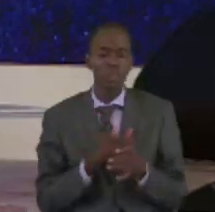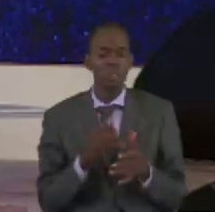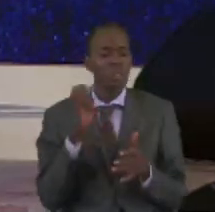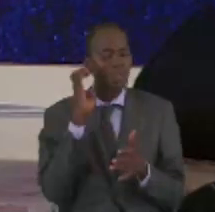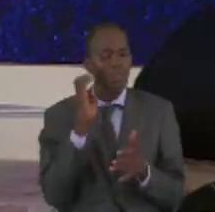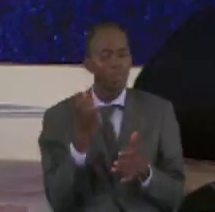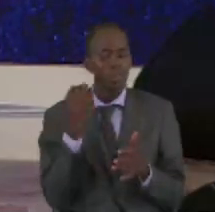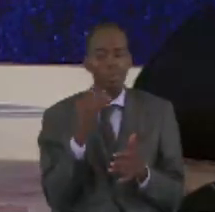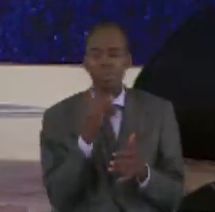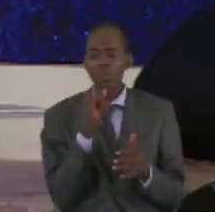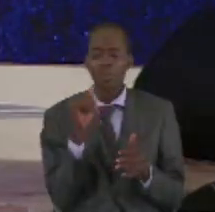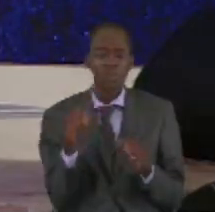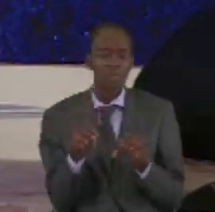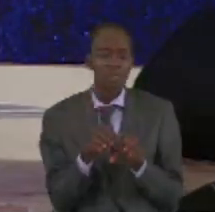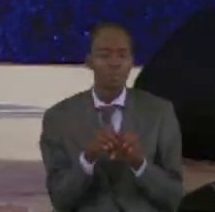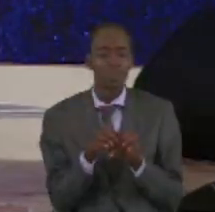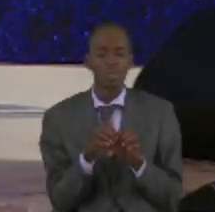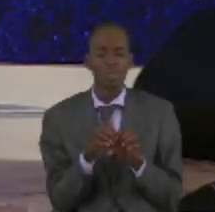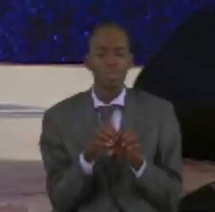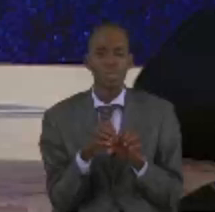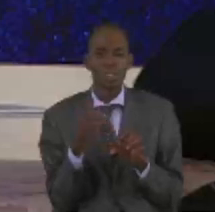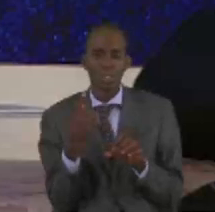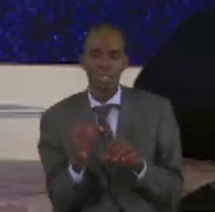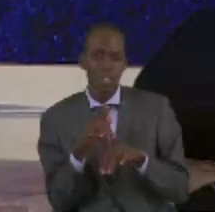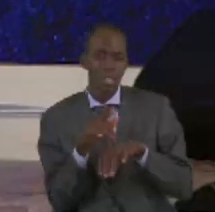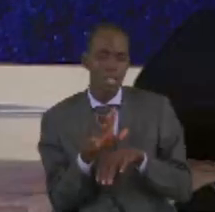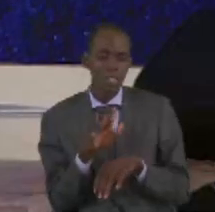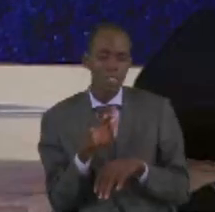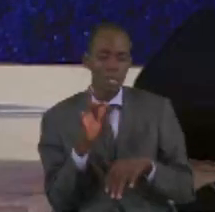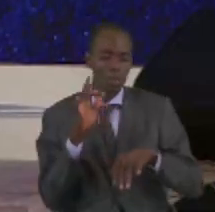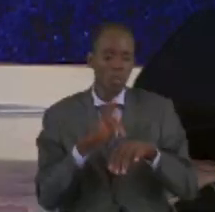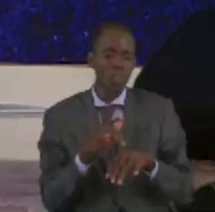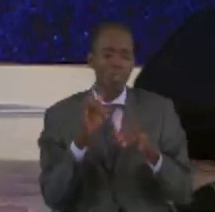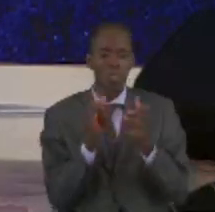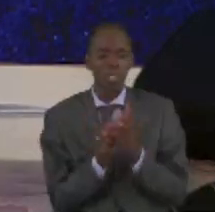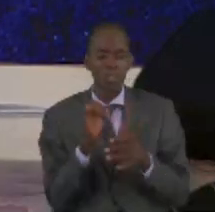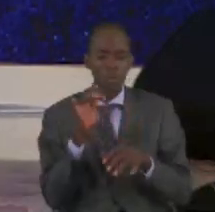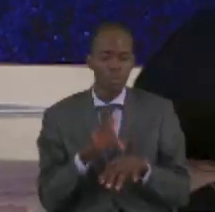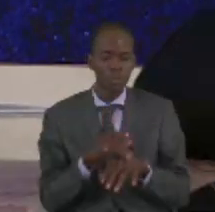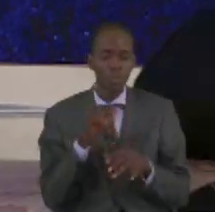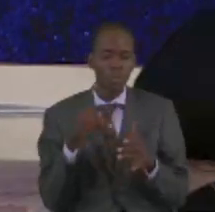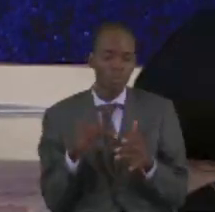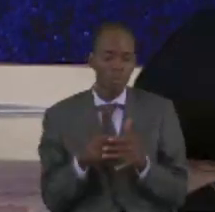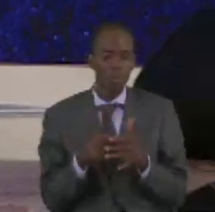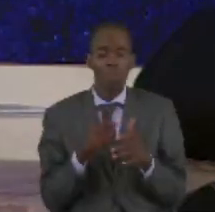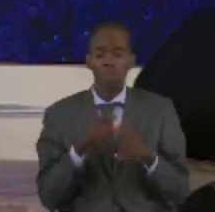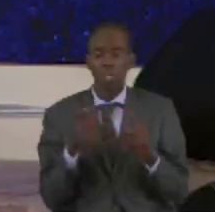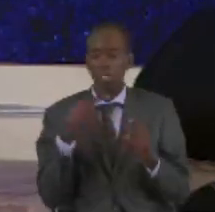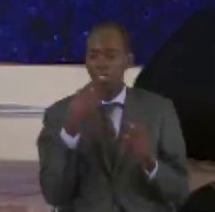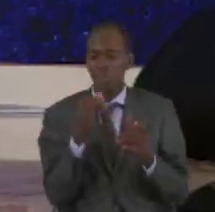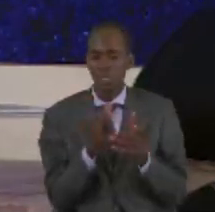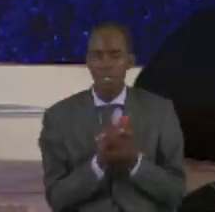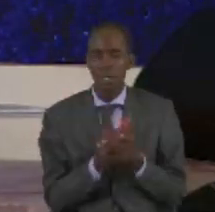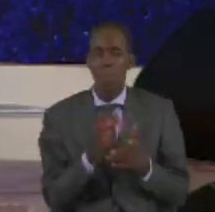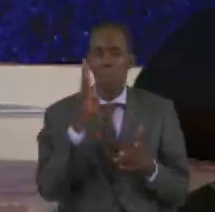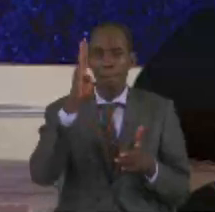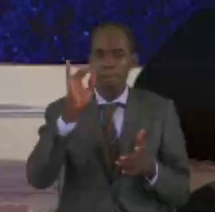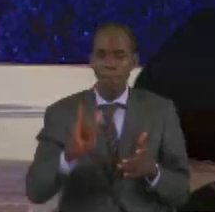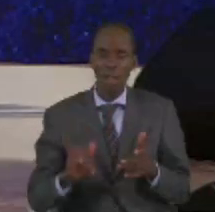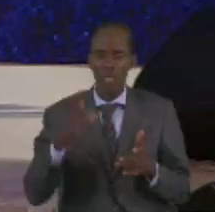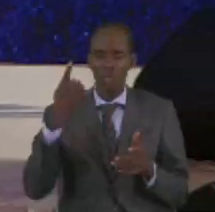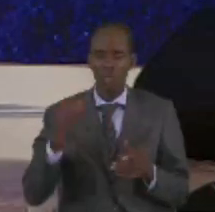Sanhédrin. Ce n'est pas appris, ce ne sont pas les premiers apôtres qui l'ont appris